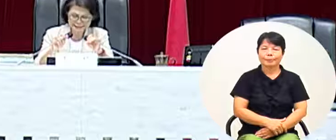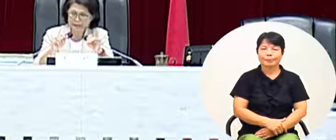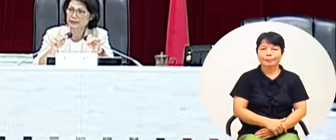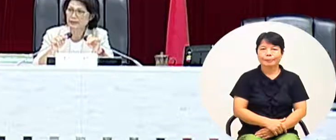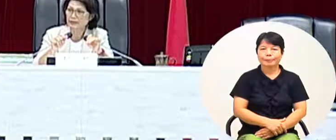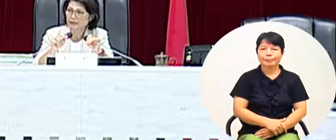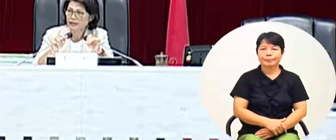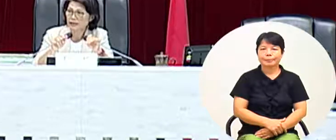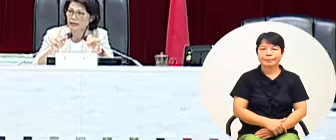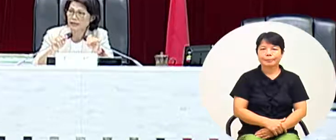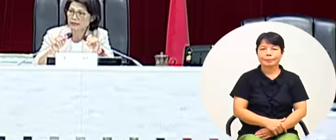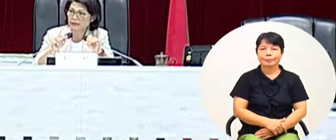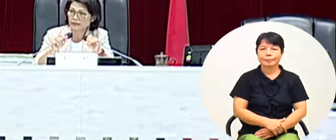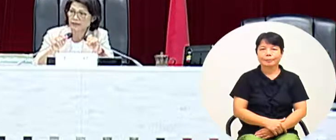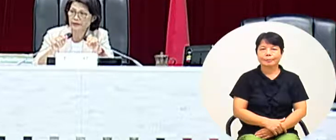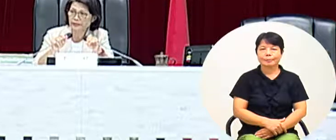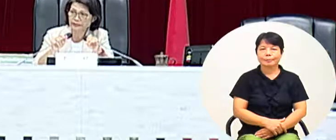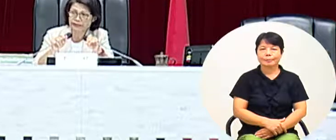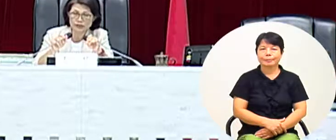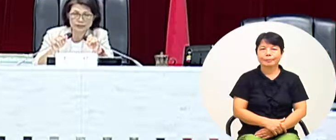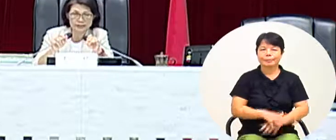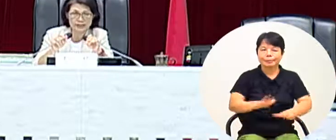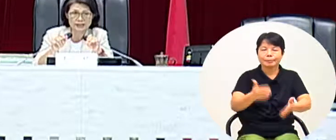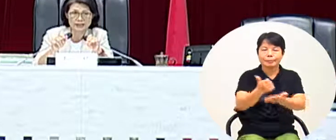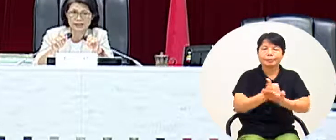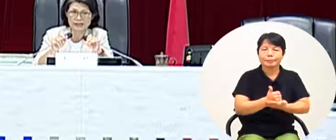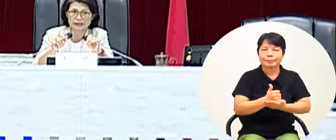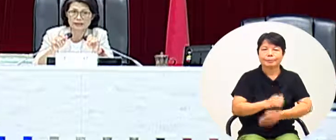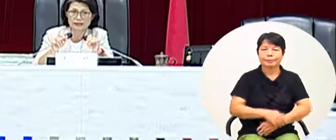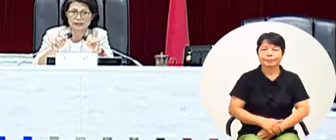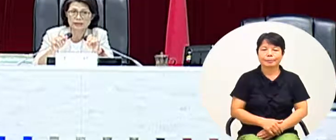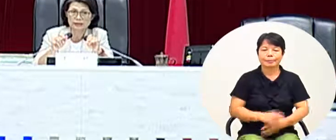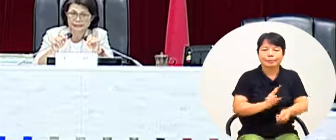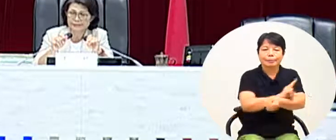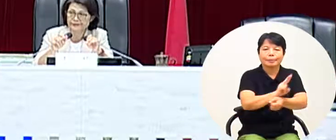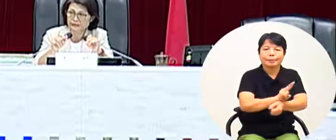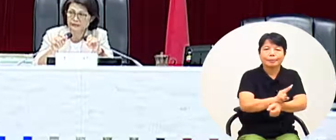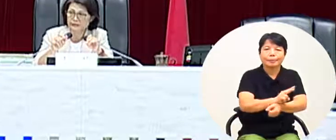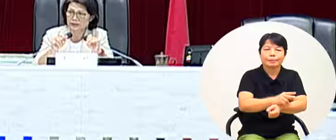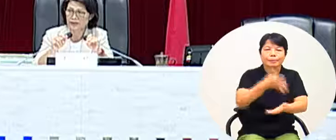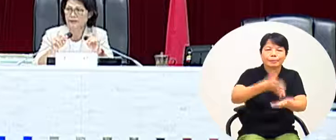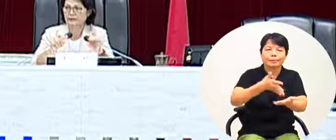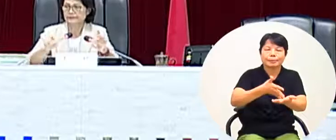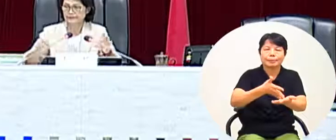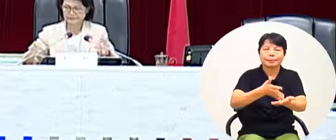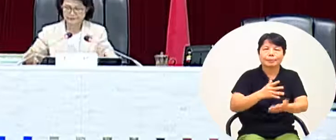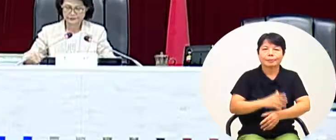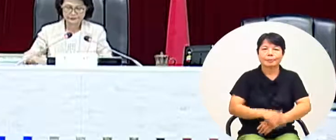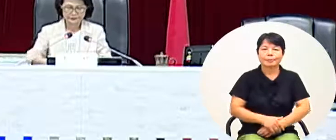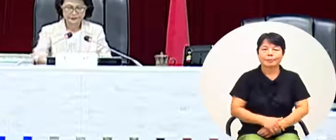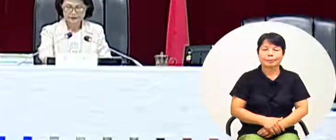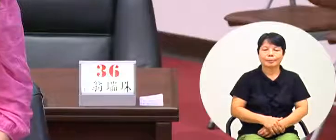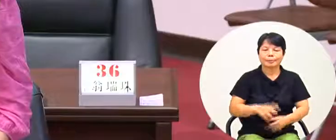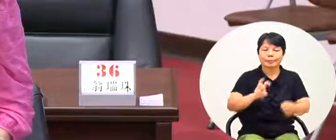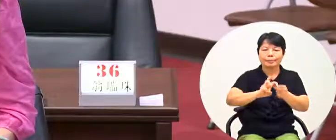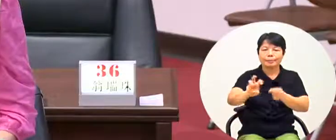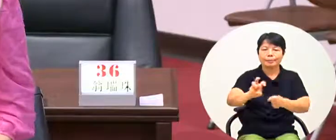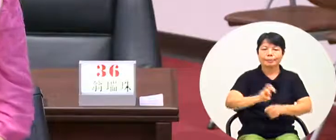现在请林婉容议员咨询，时间30分。 谢谢我